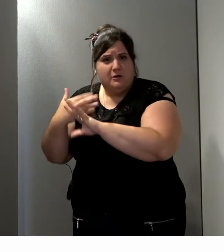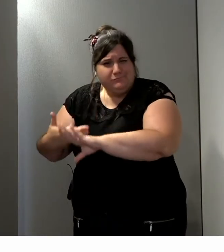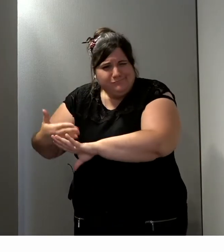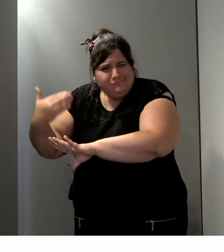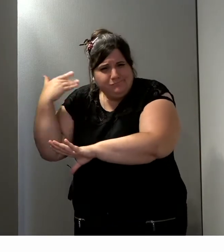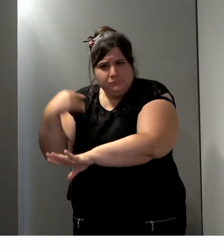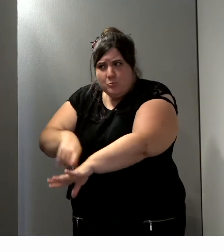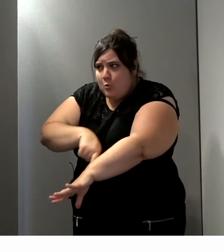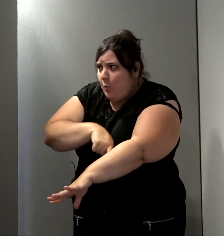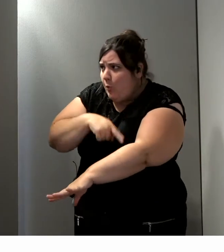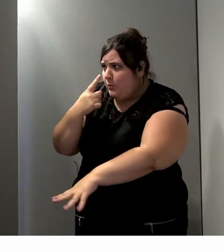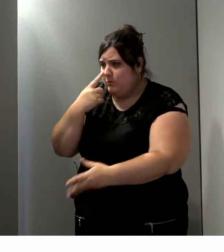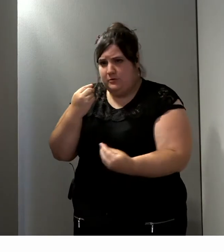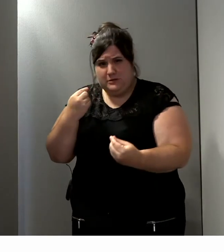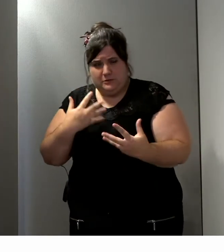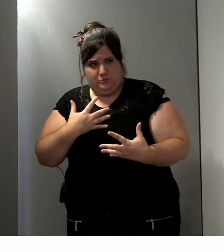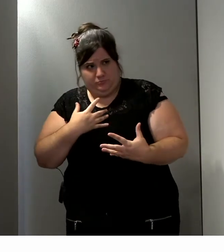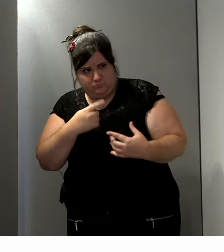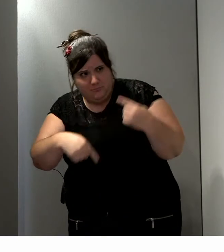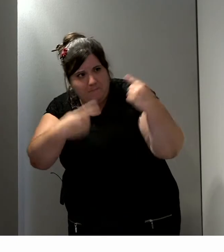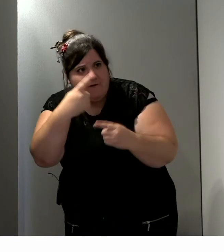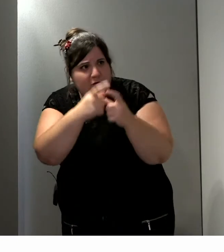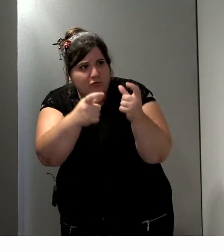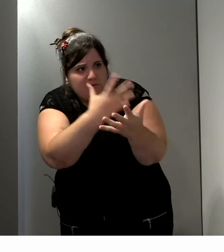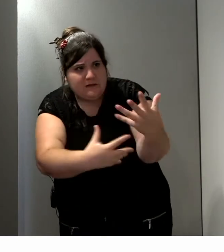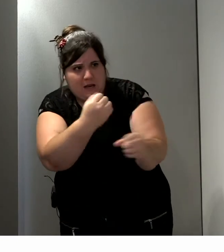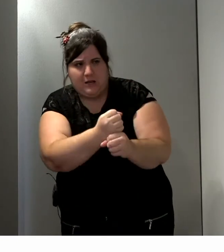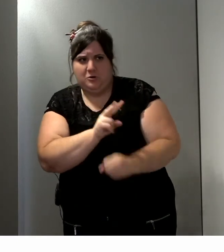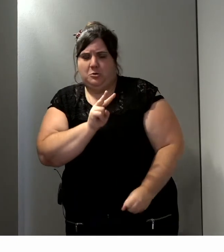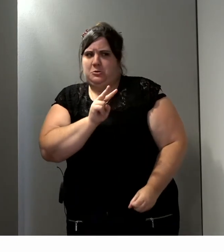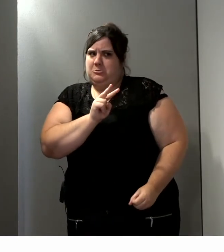pas suffisamment accompagnés sur ces projets et qui manquent